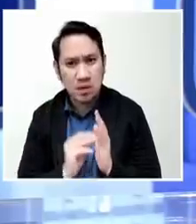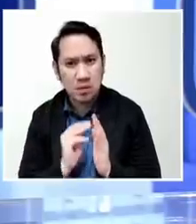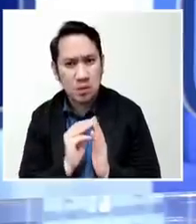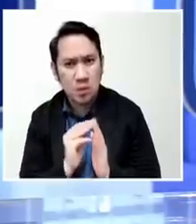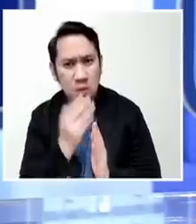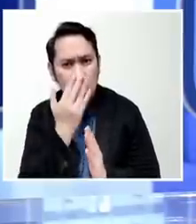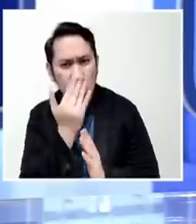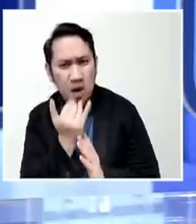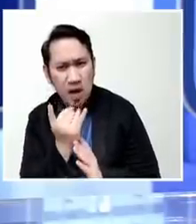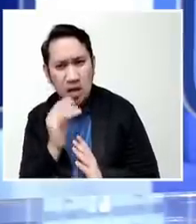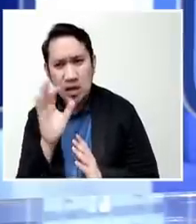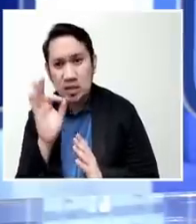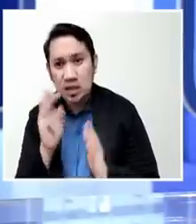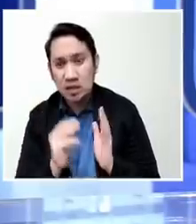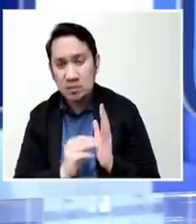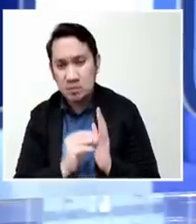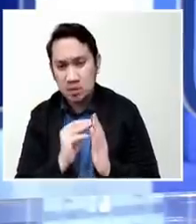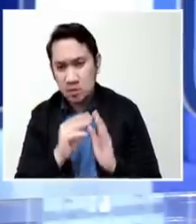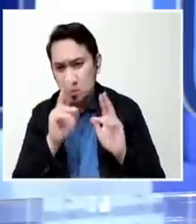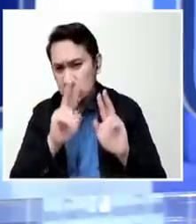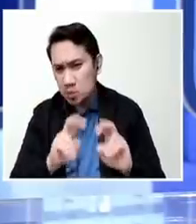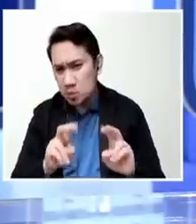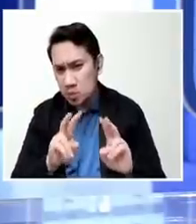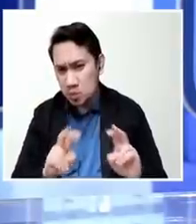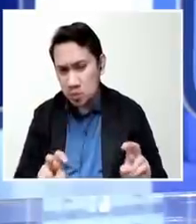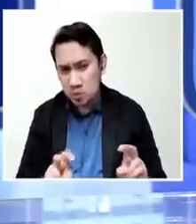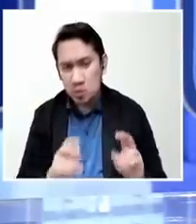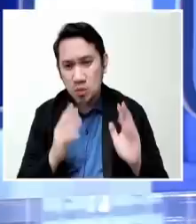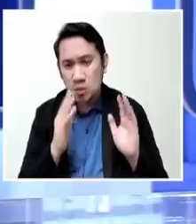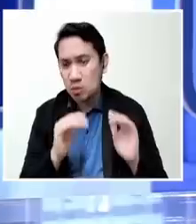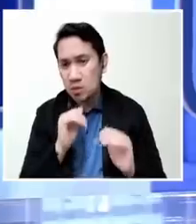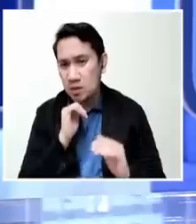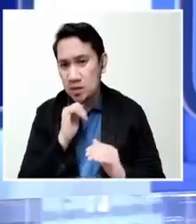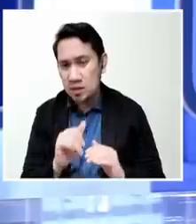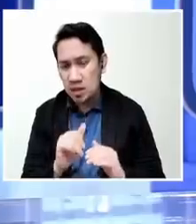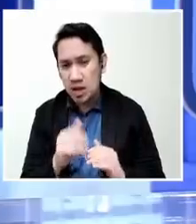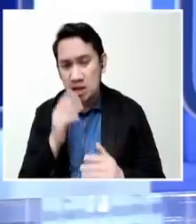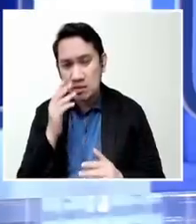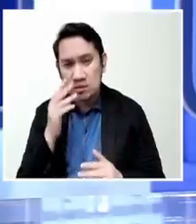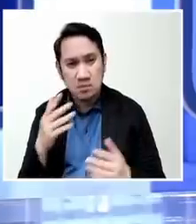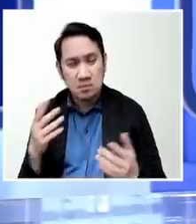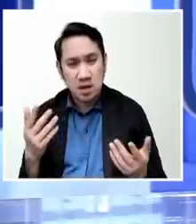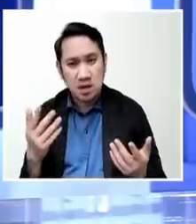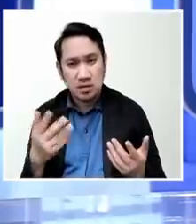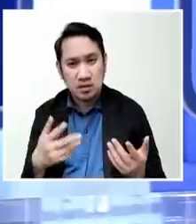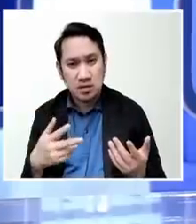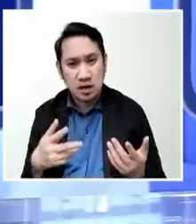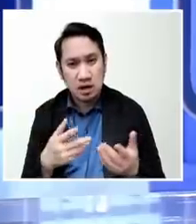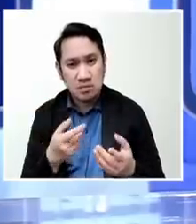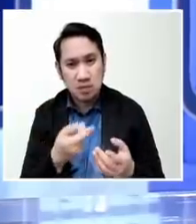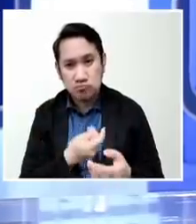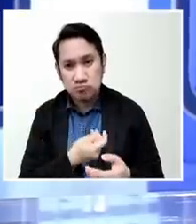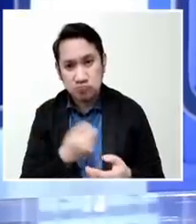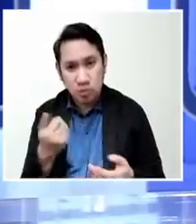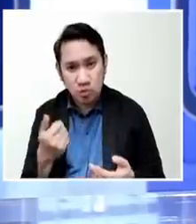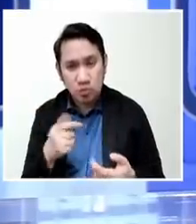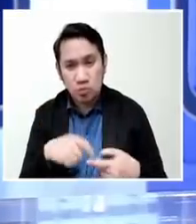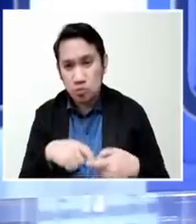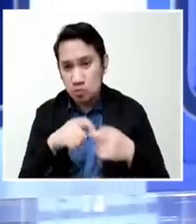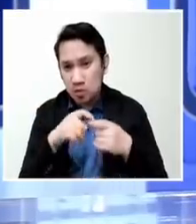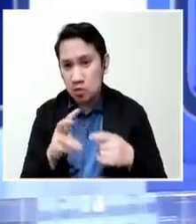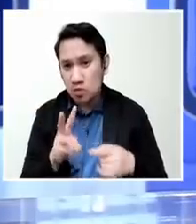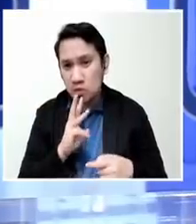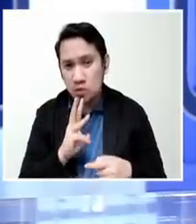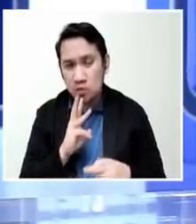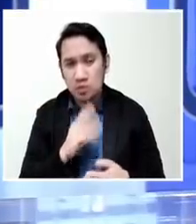insidente at tiniyak na hindi naman mapuputulan ng tubig ang consumer. Exclusive, nagpapatrol